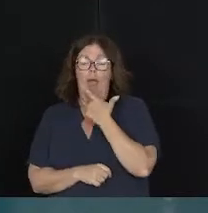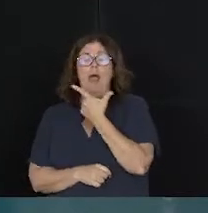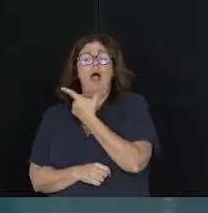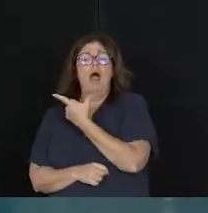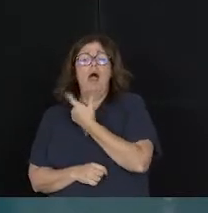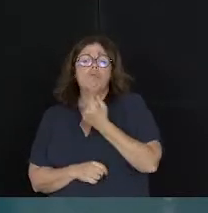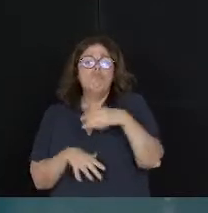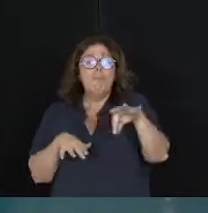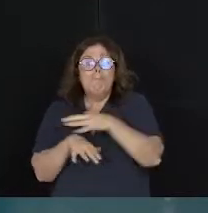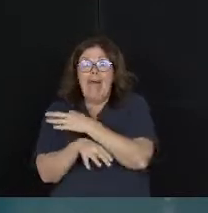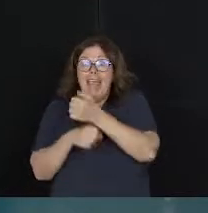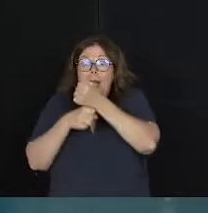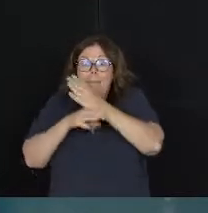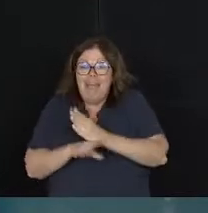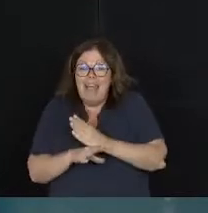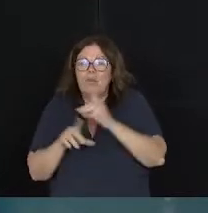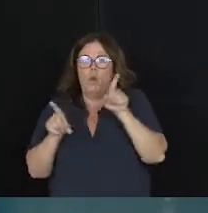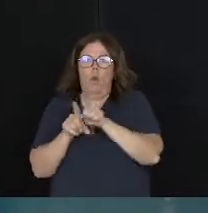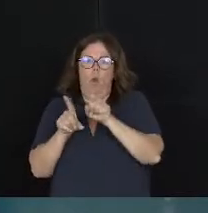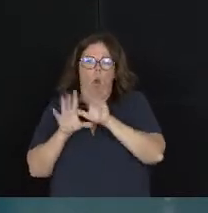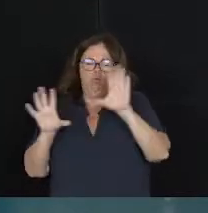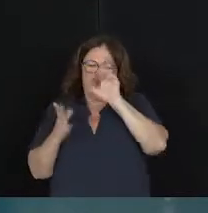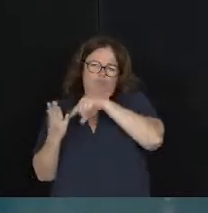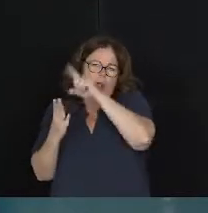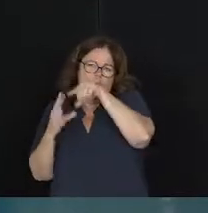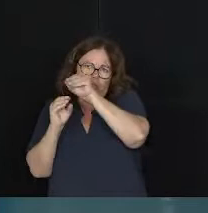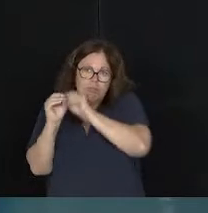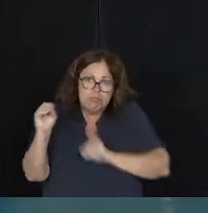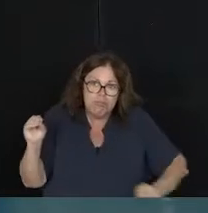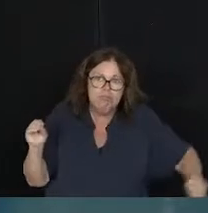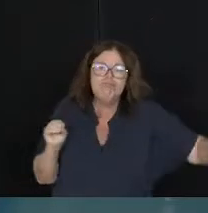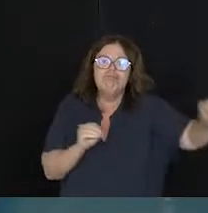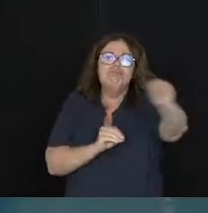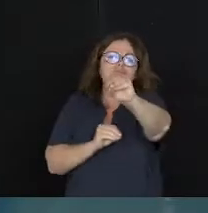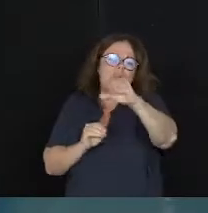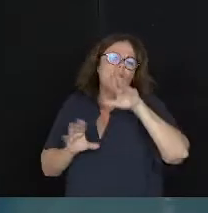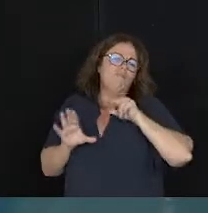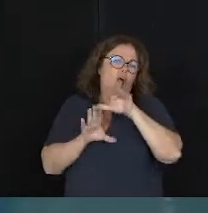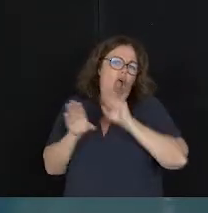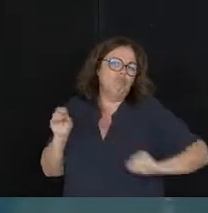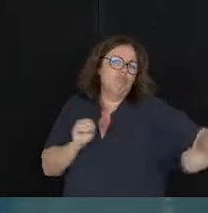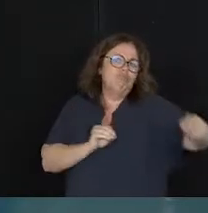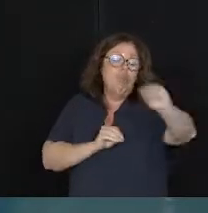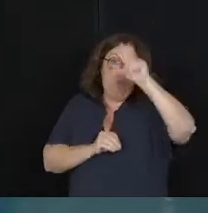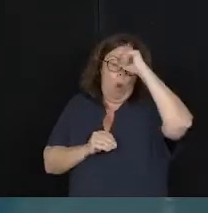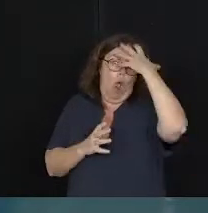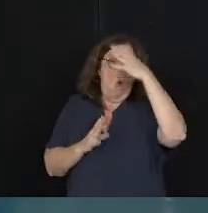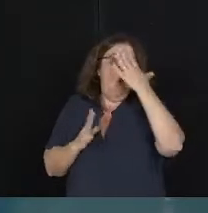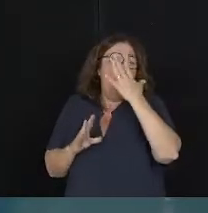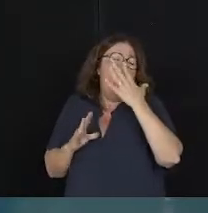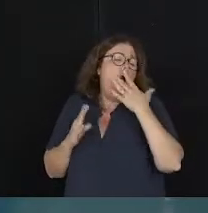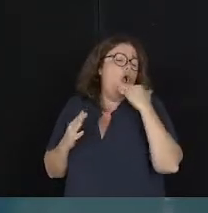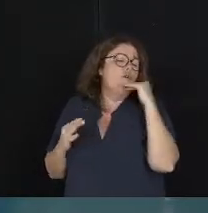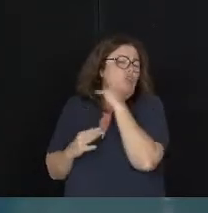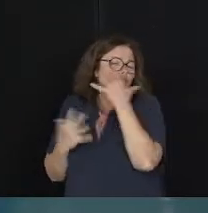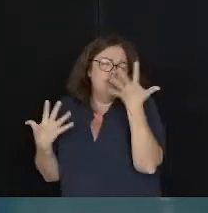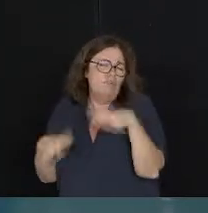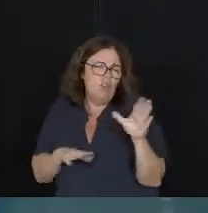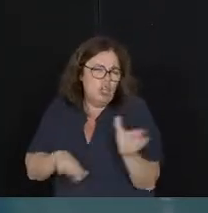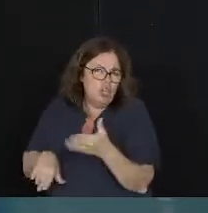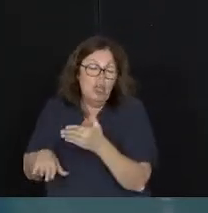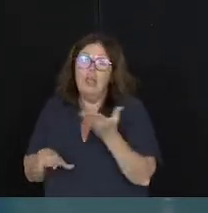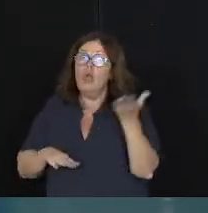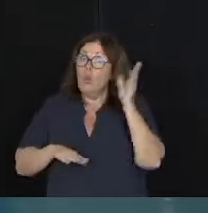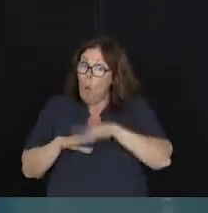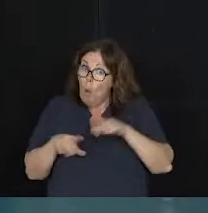ou reportés pour l'après-guerre qu'on croit proche, mais à l'inverse, au même moment, eh bien, des mariages sont conclus dans